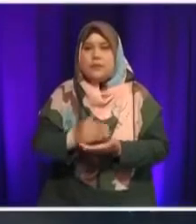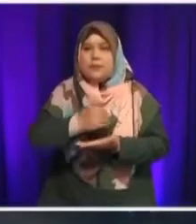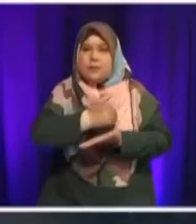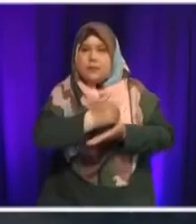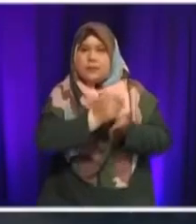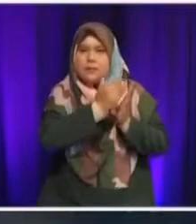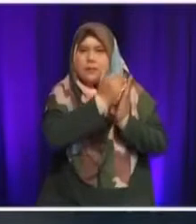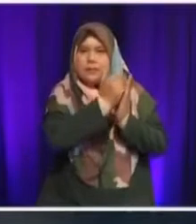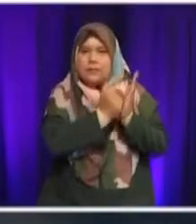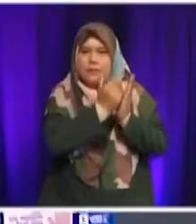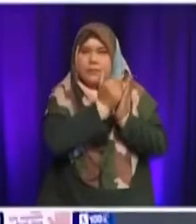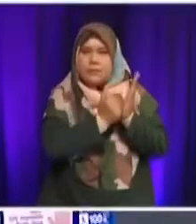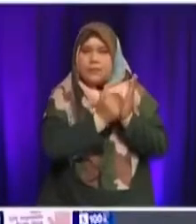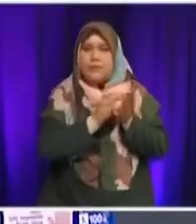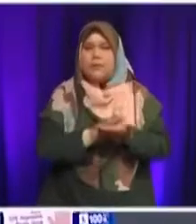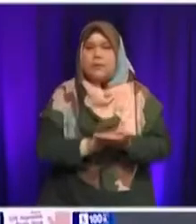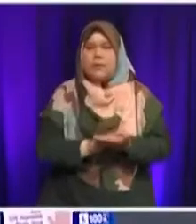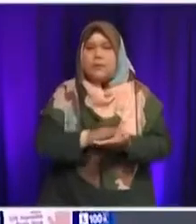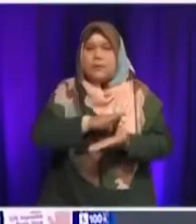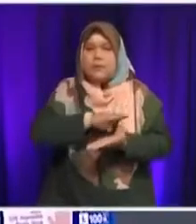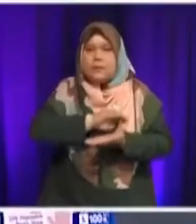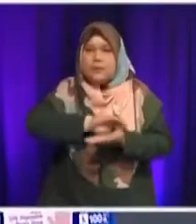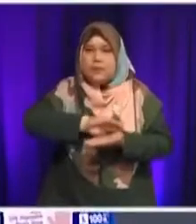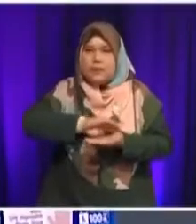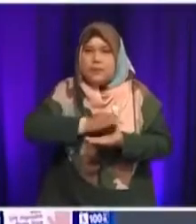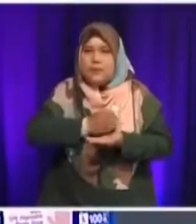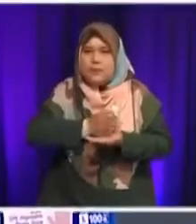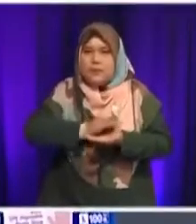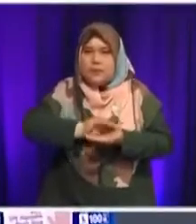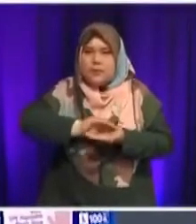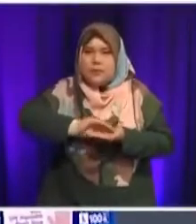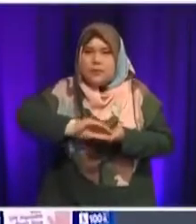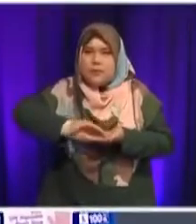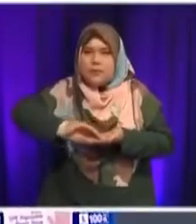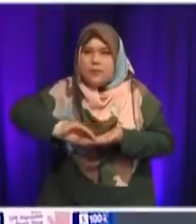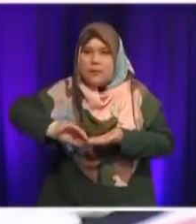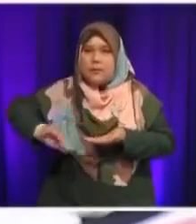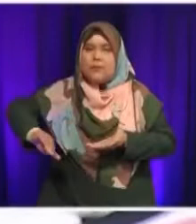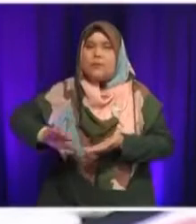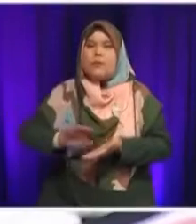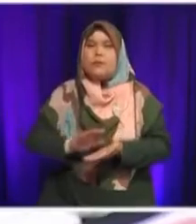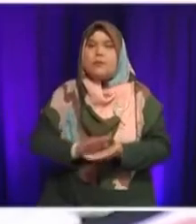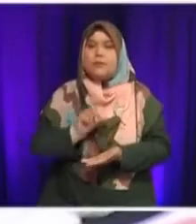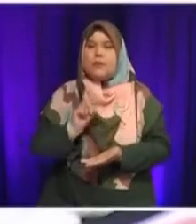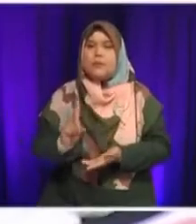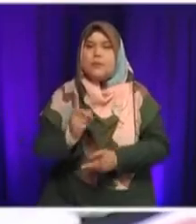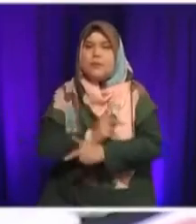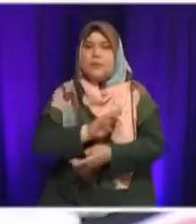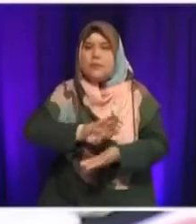ini dan kita script script kita sekali jalan